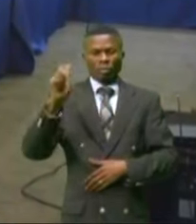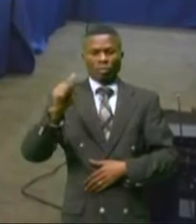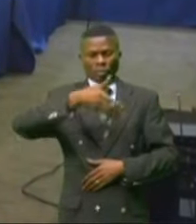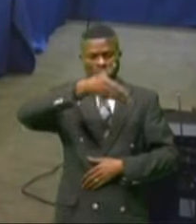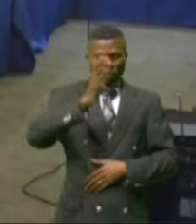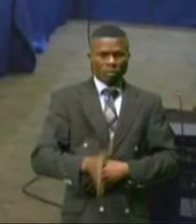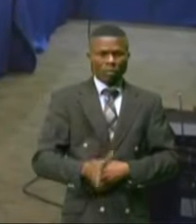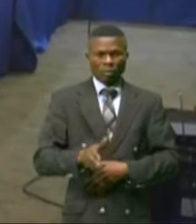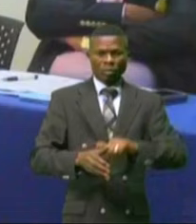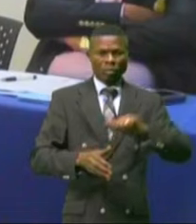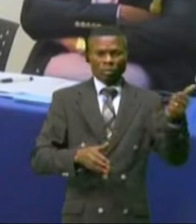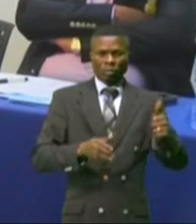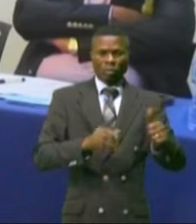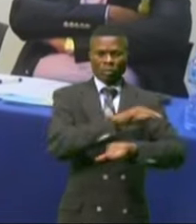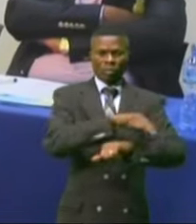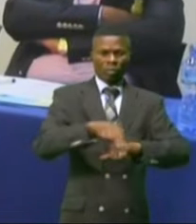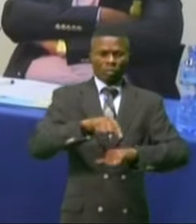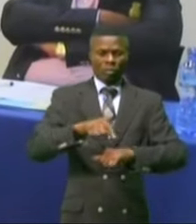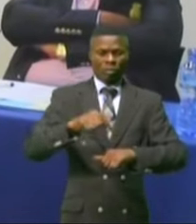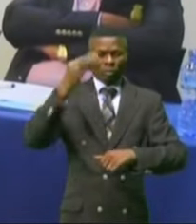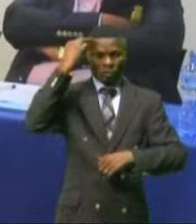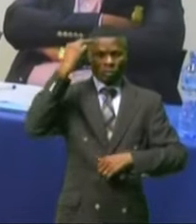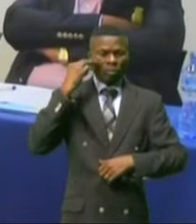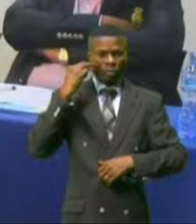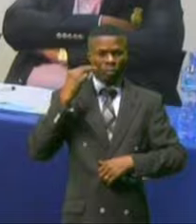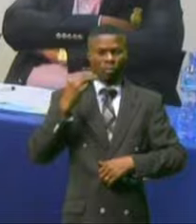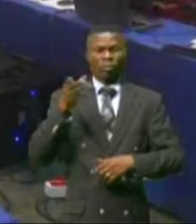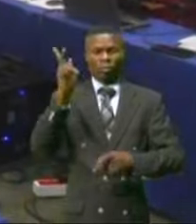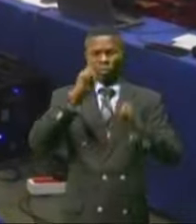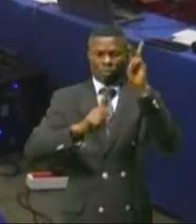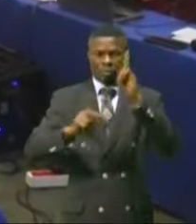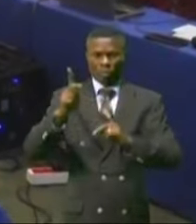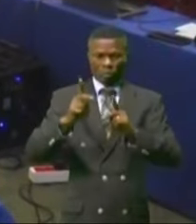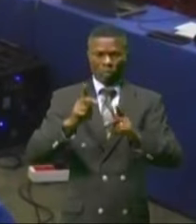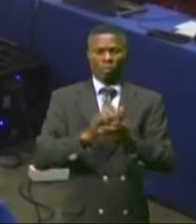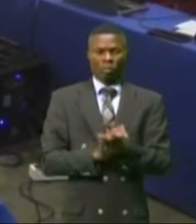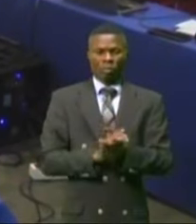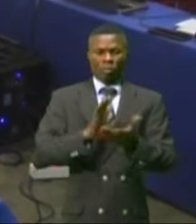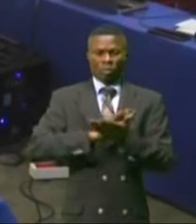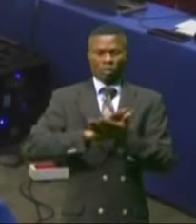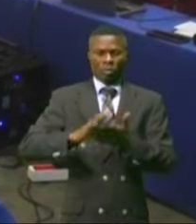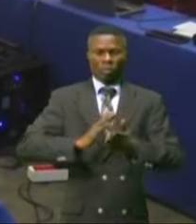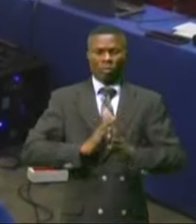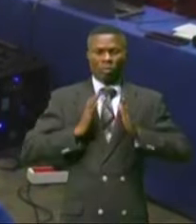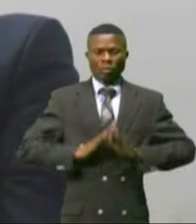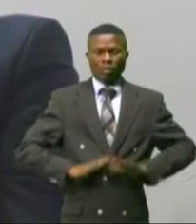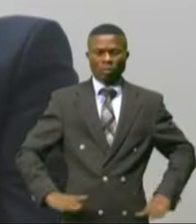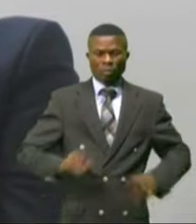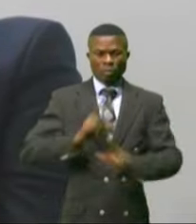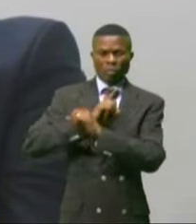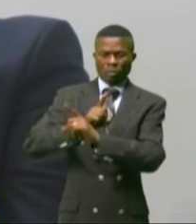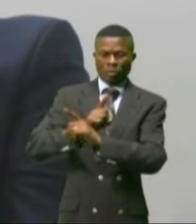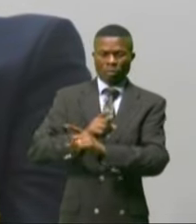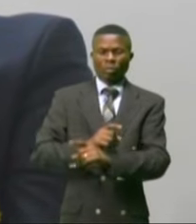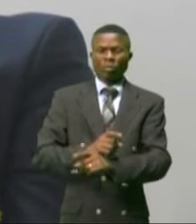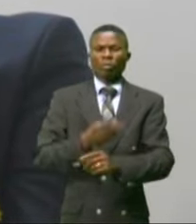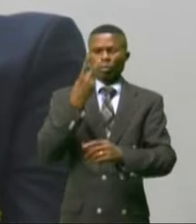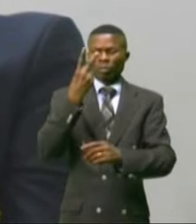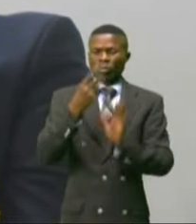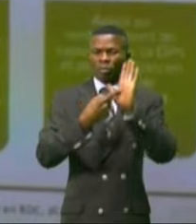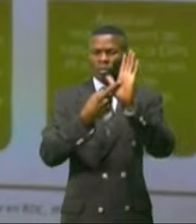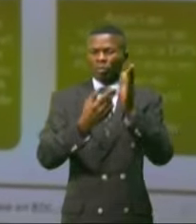experts de quelques directions du ministère de la Santé publique, Hygiène et Prévention, deux principales